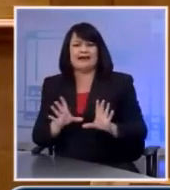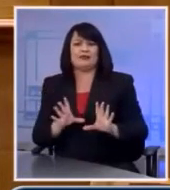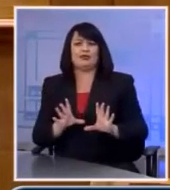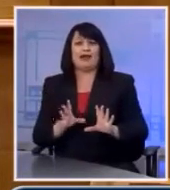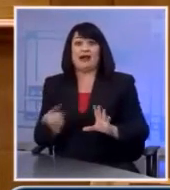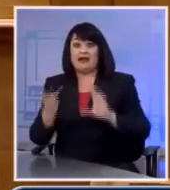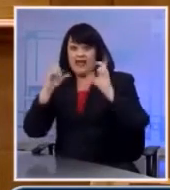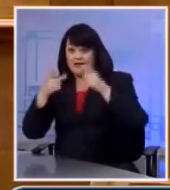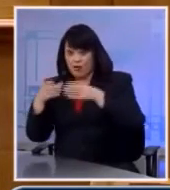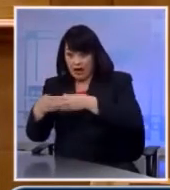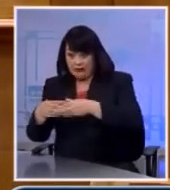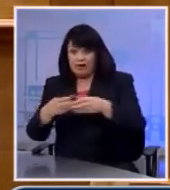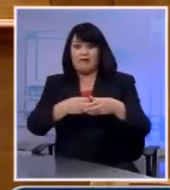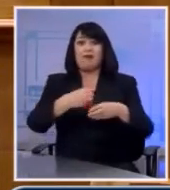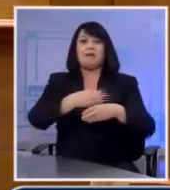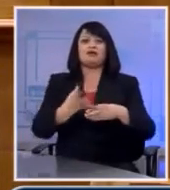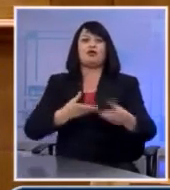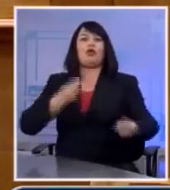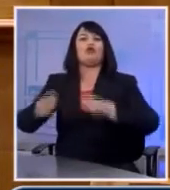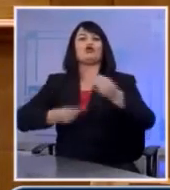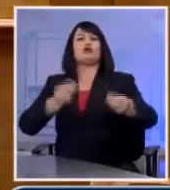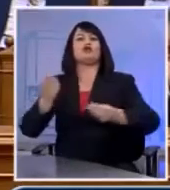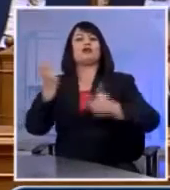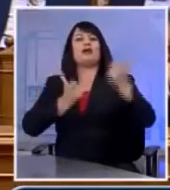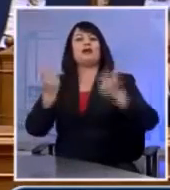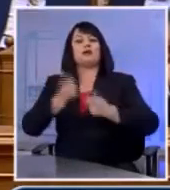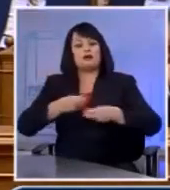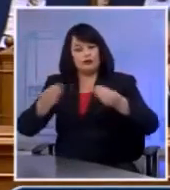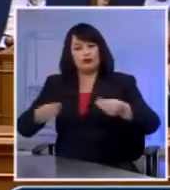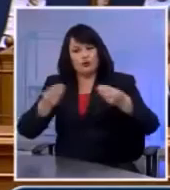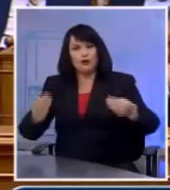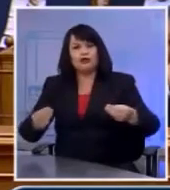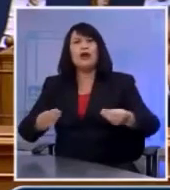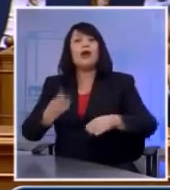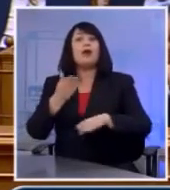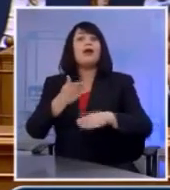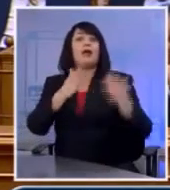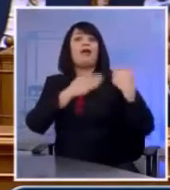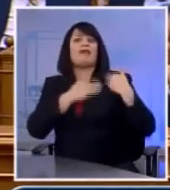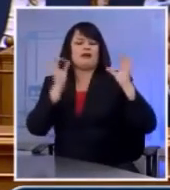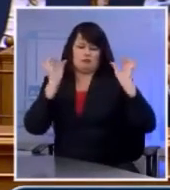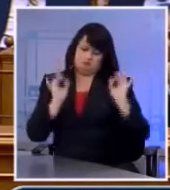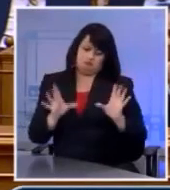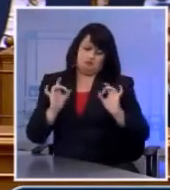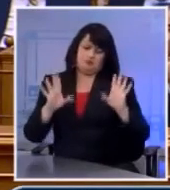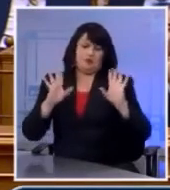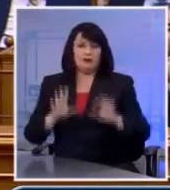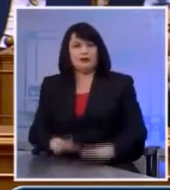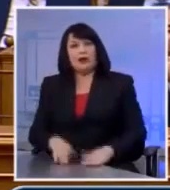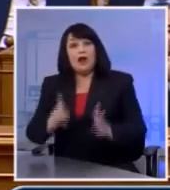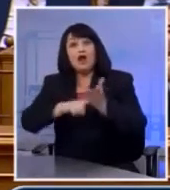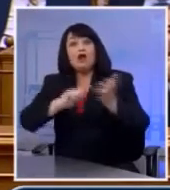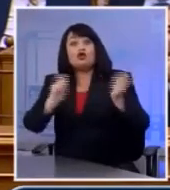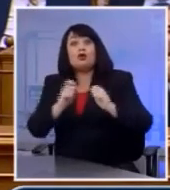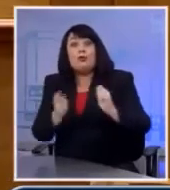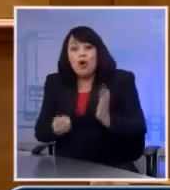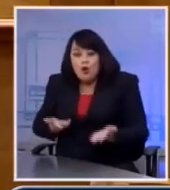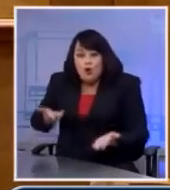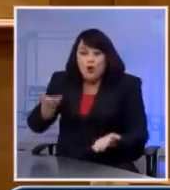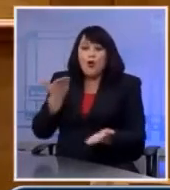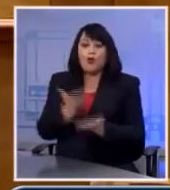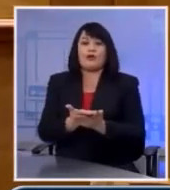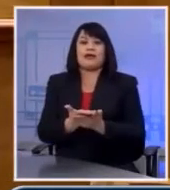μεγάλα κόμματα. Και ήταν ακριβώς στη βάση αυτής της τροπολογίας που το πόρισμα του